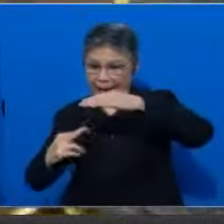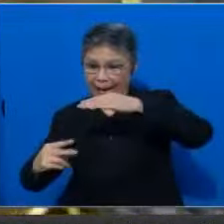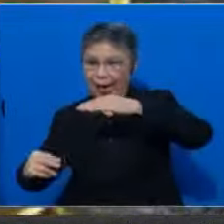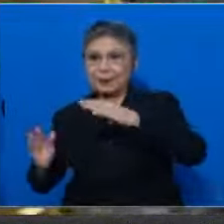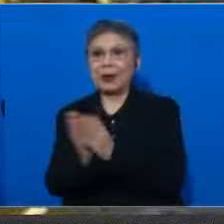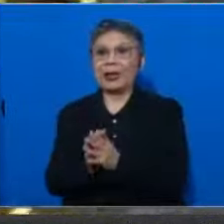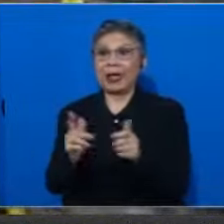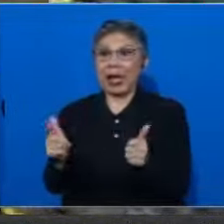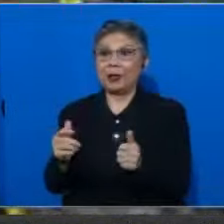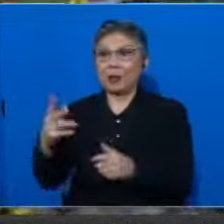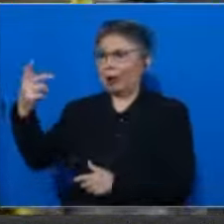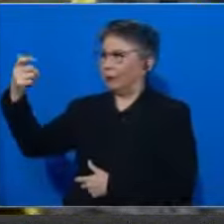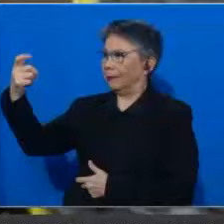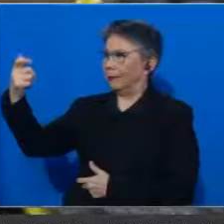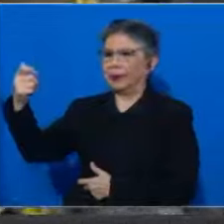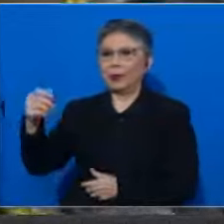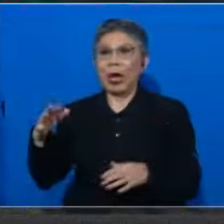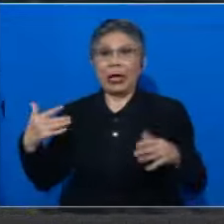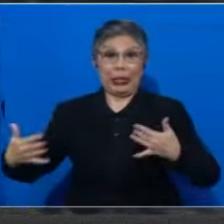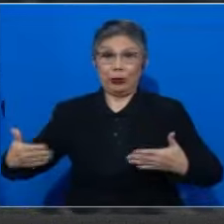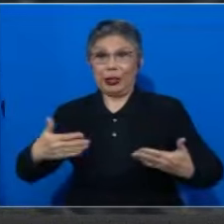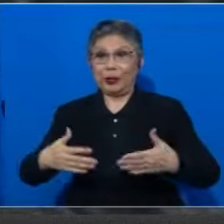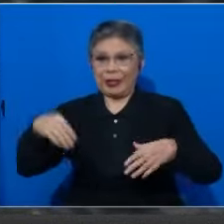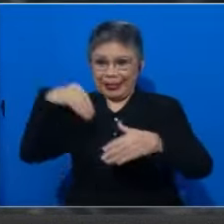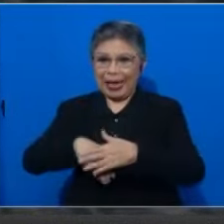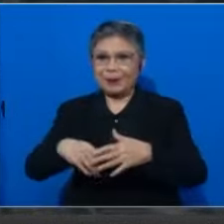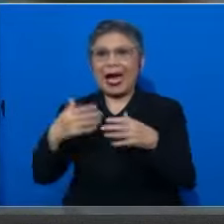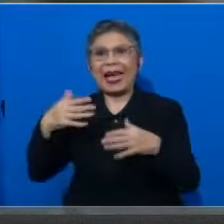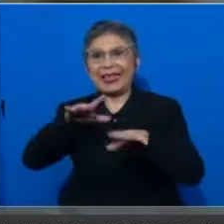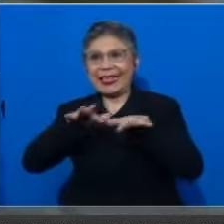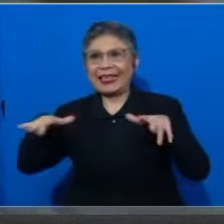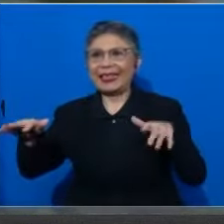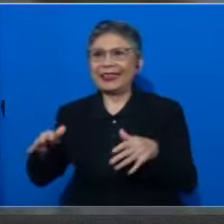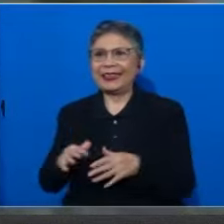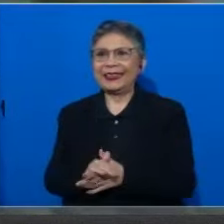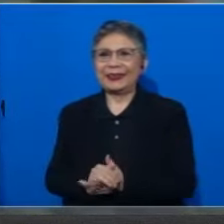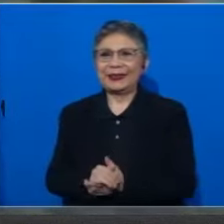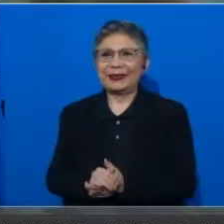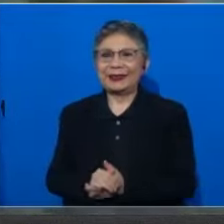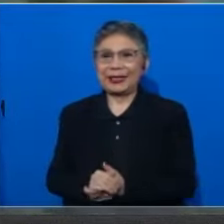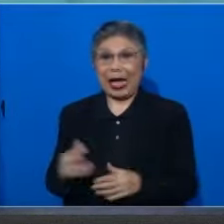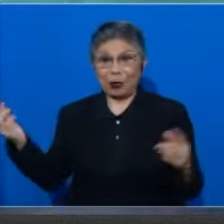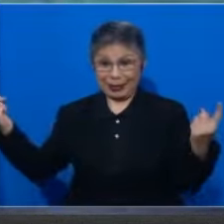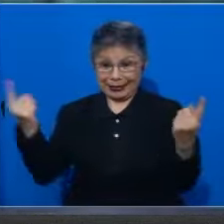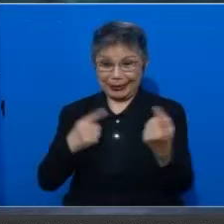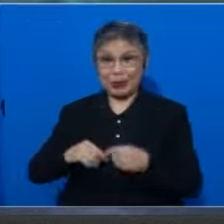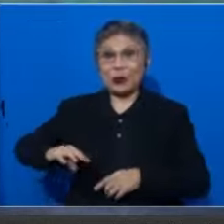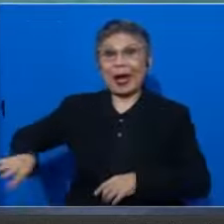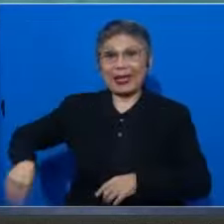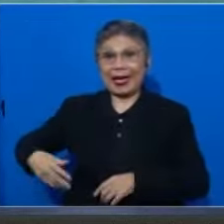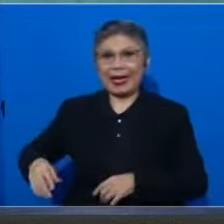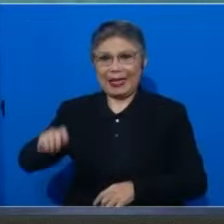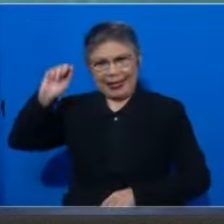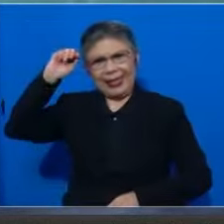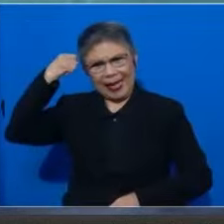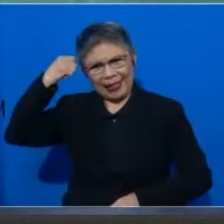paling seru, bersuah foto bersama ribuan ikan koi di dalam kolam. Jika Anda berkunjung bersama keluarga, jangan